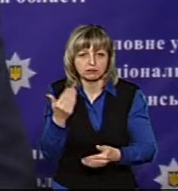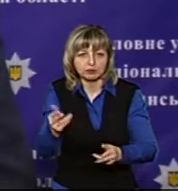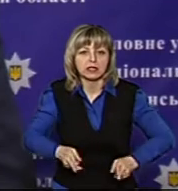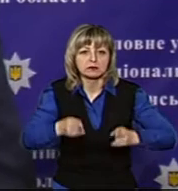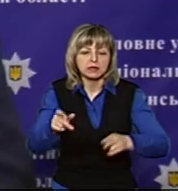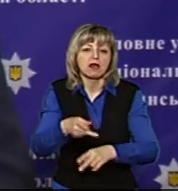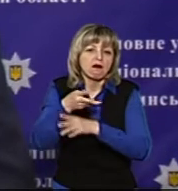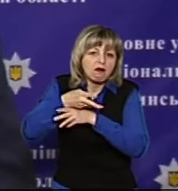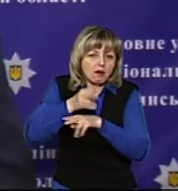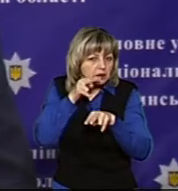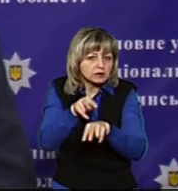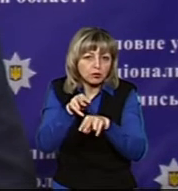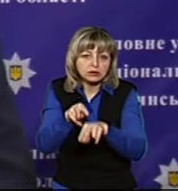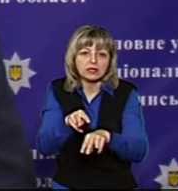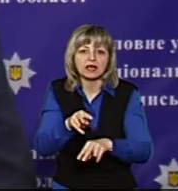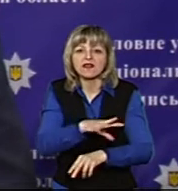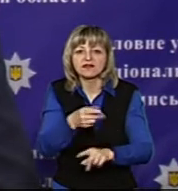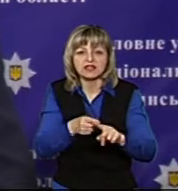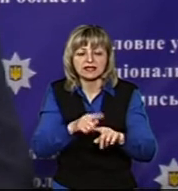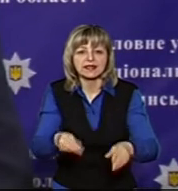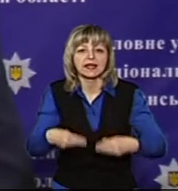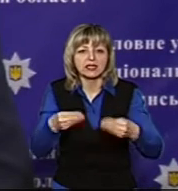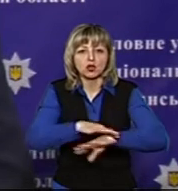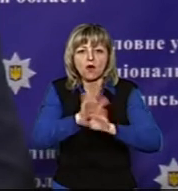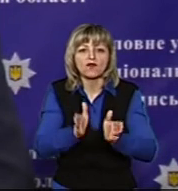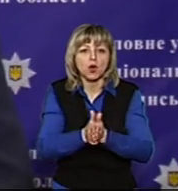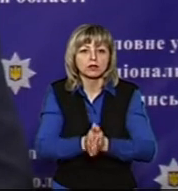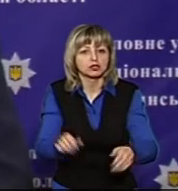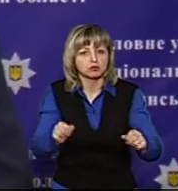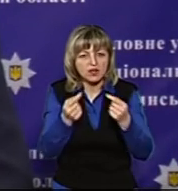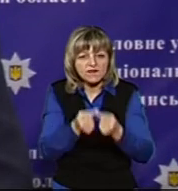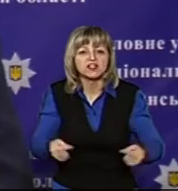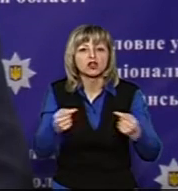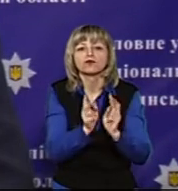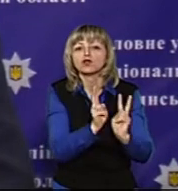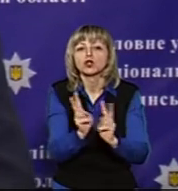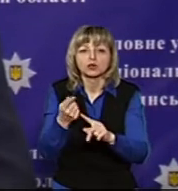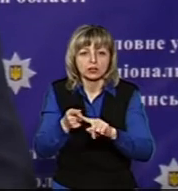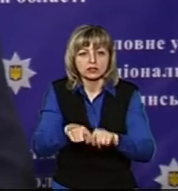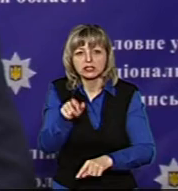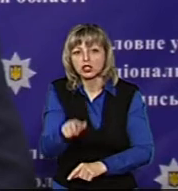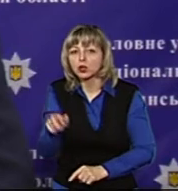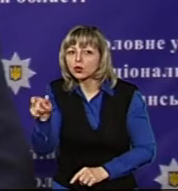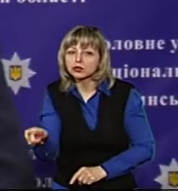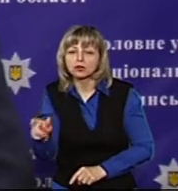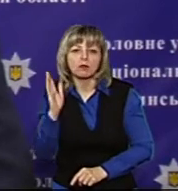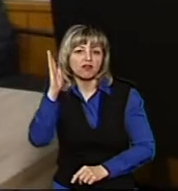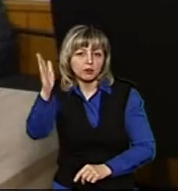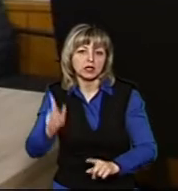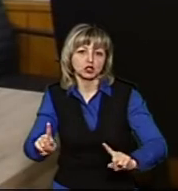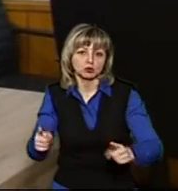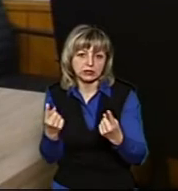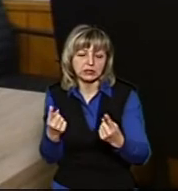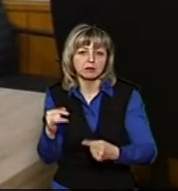камер відеоспостереження. Все це дало в комплексі можливість встановити особи цих осіб, в подальшому затримати їх